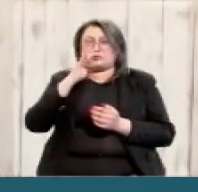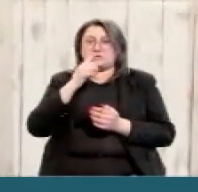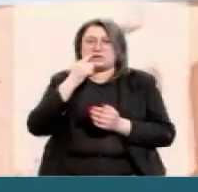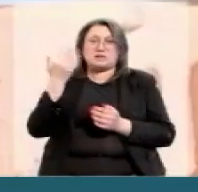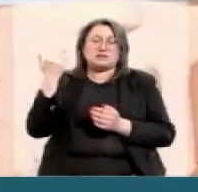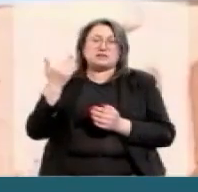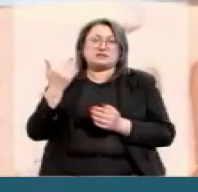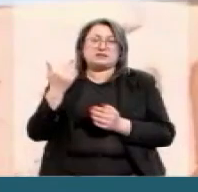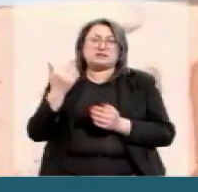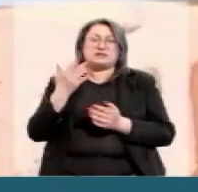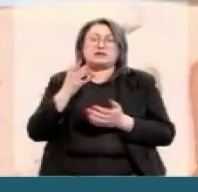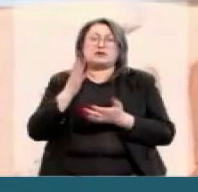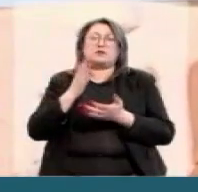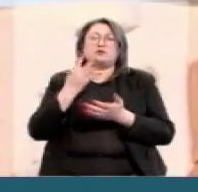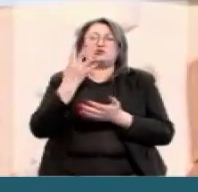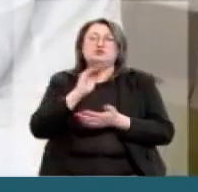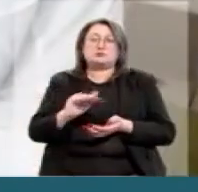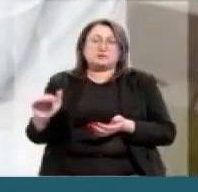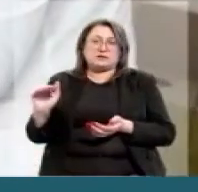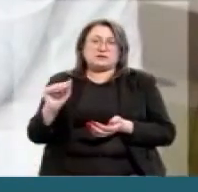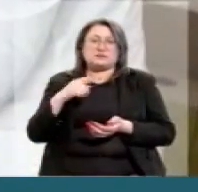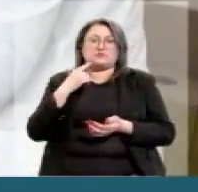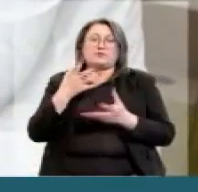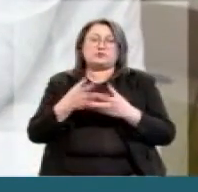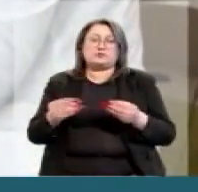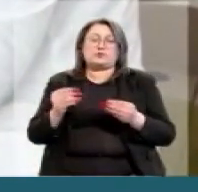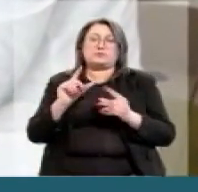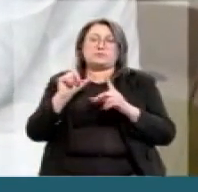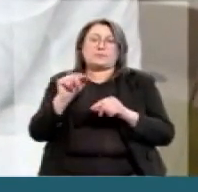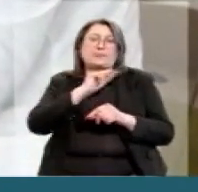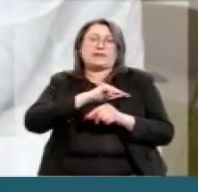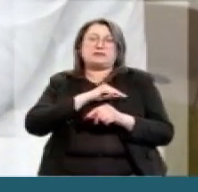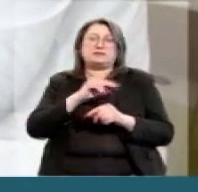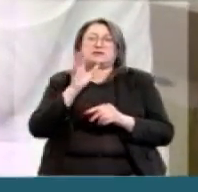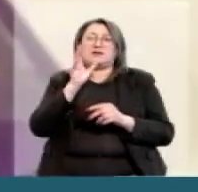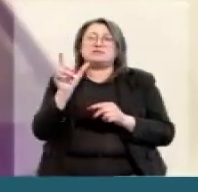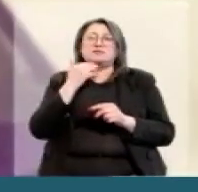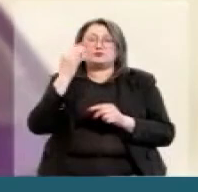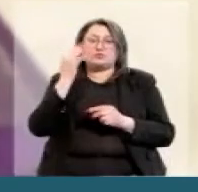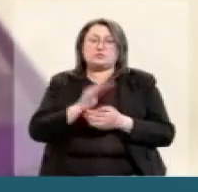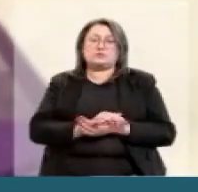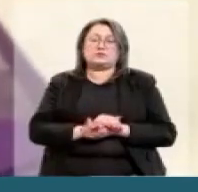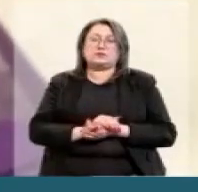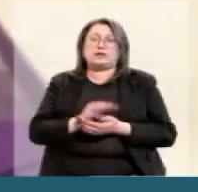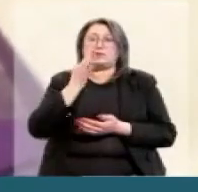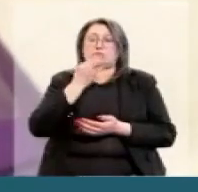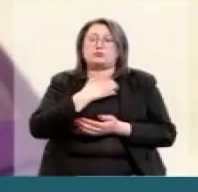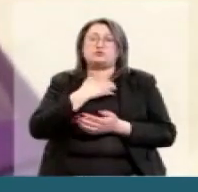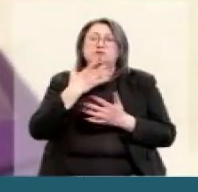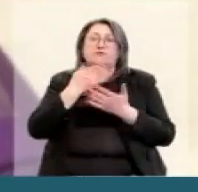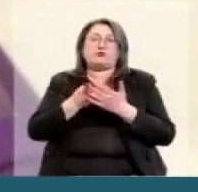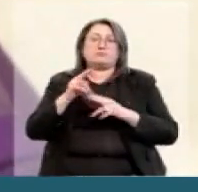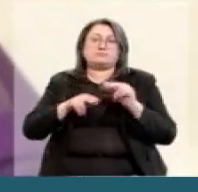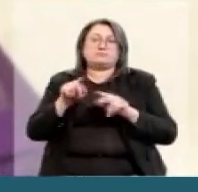әрі грант алып, жылжай ашуды жоспарлайды. Ал жұбайы Жұмагүлдің ұзақ жыл сандық түбінде жатқан дипломы осында кәдеге асты. Ауыл